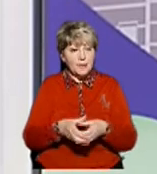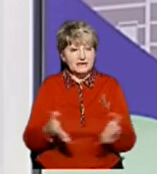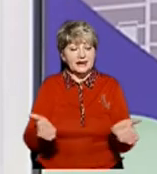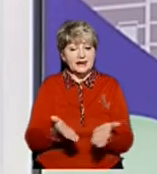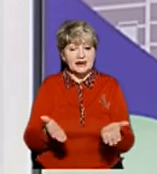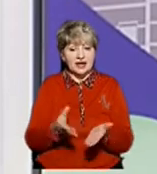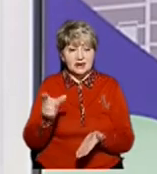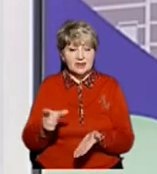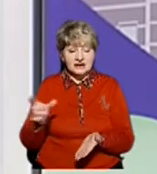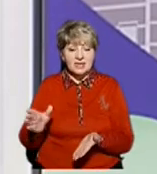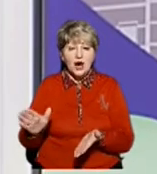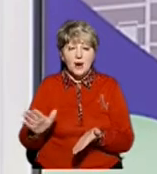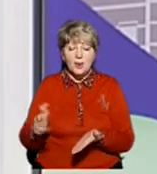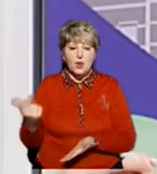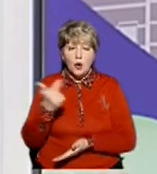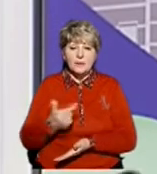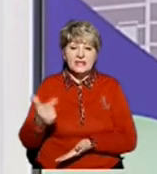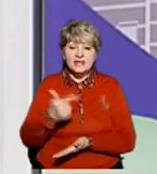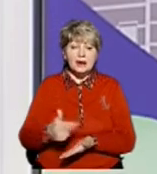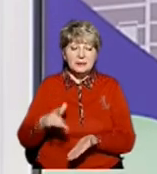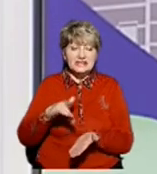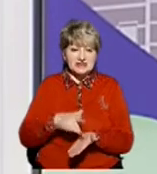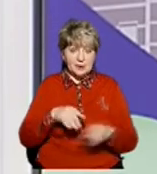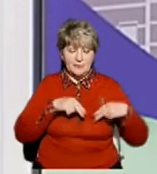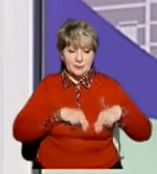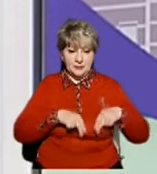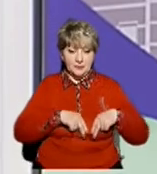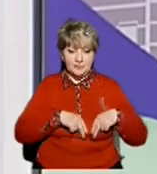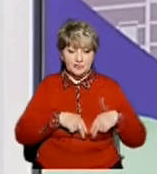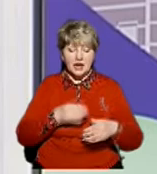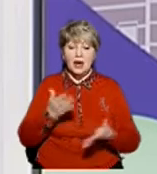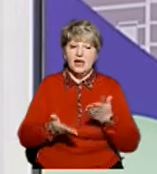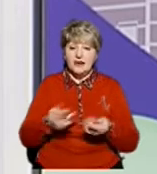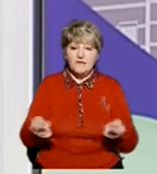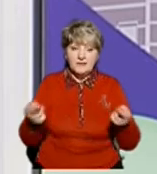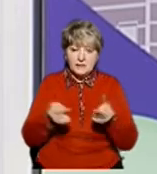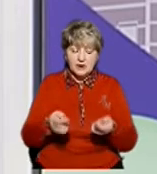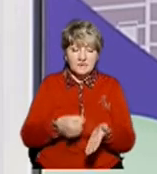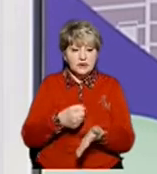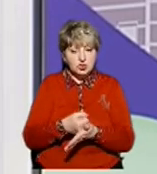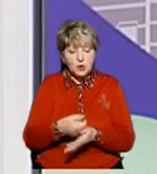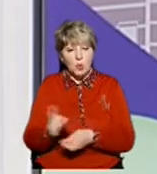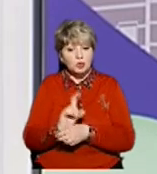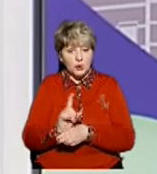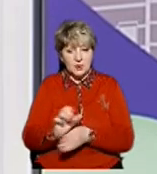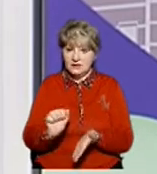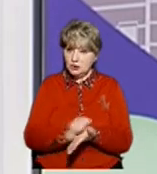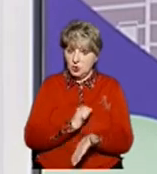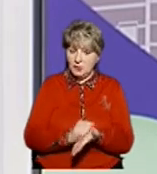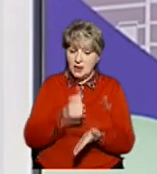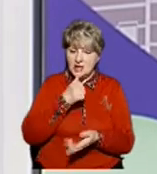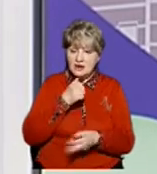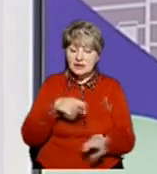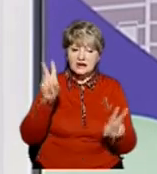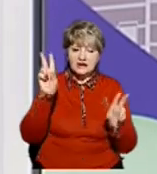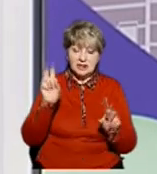на гуманітарному центрі, ну, якщо відповідно до нормативних документів, то